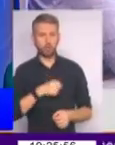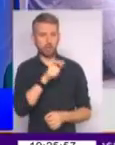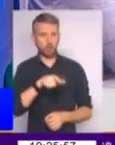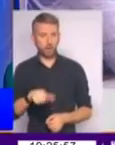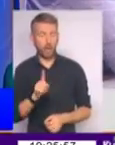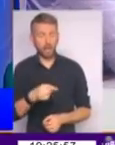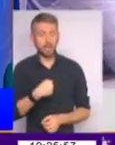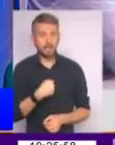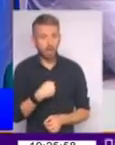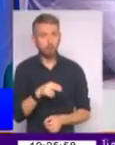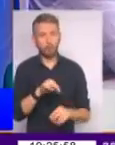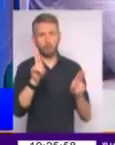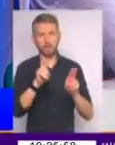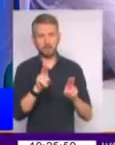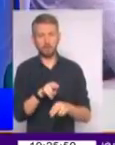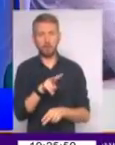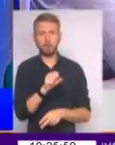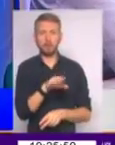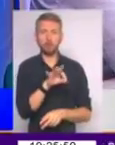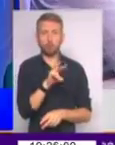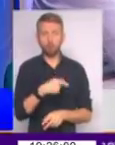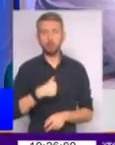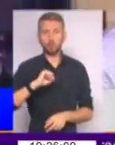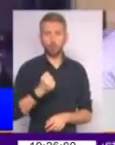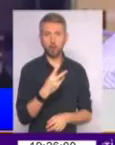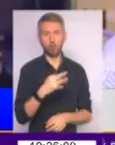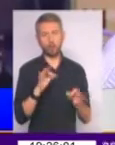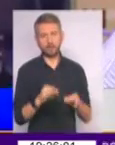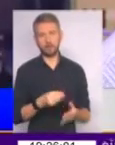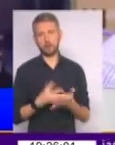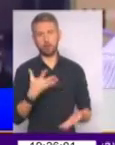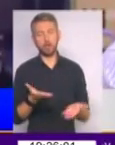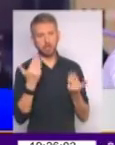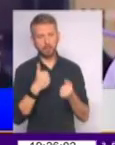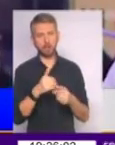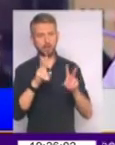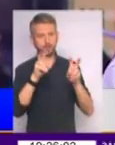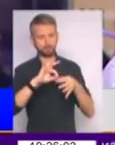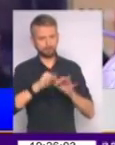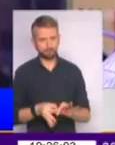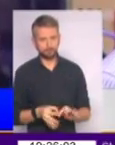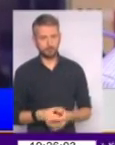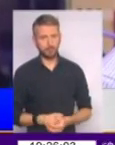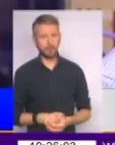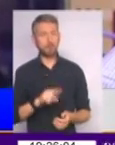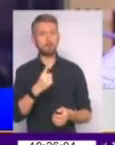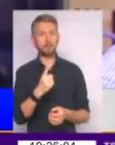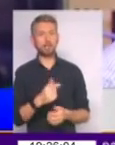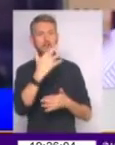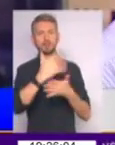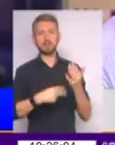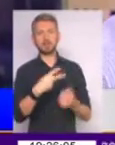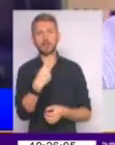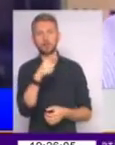Але я по принципу, Платон мені друг, но істина дороже. І тепер давайте розкладаємо на полички. Перший момент. Список 21